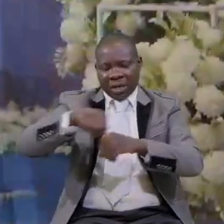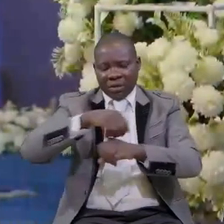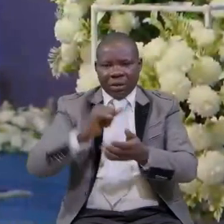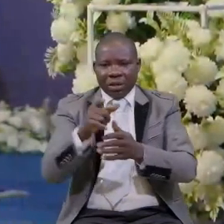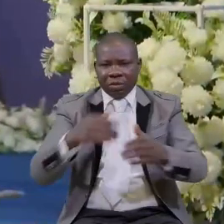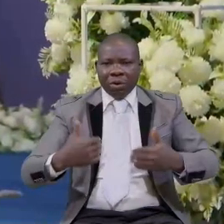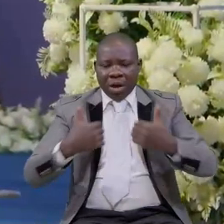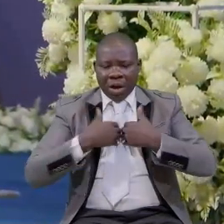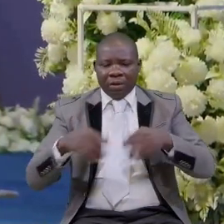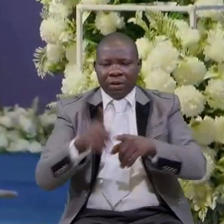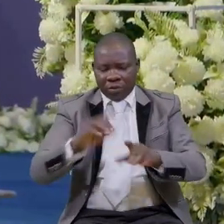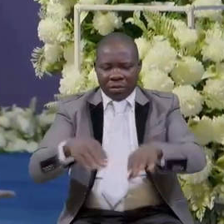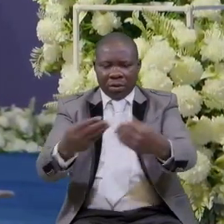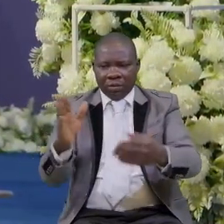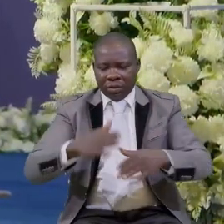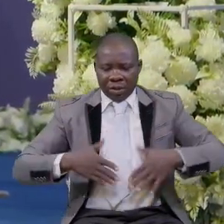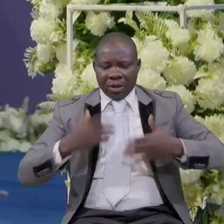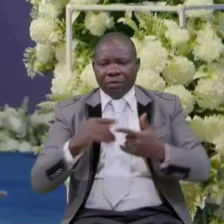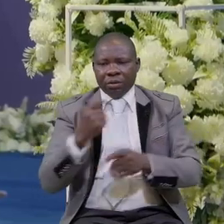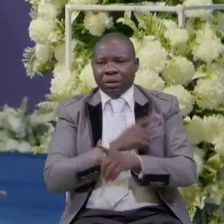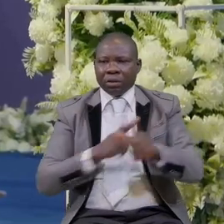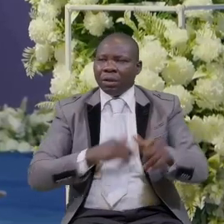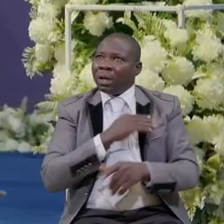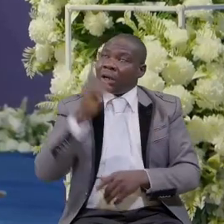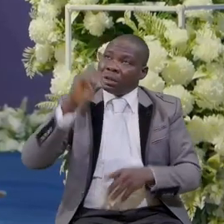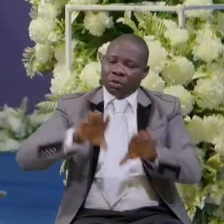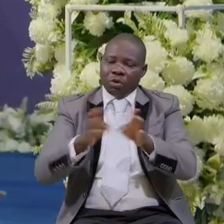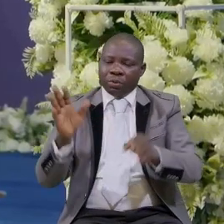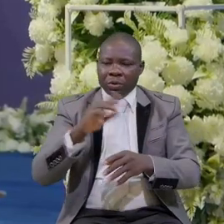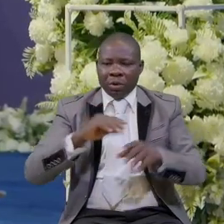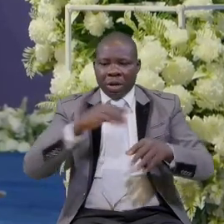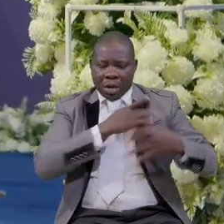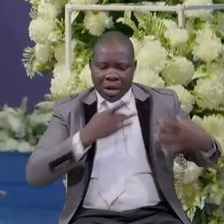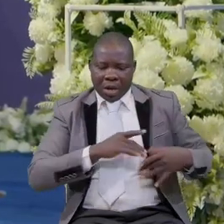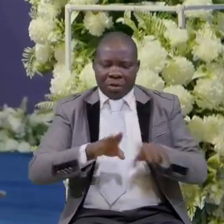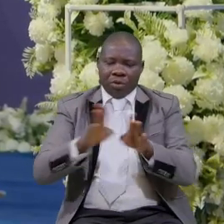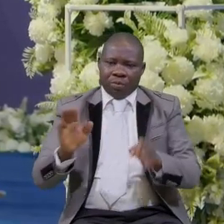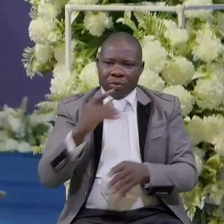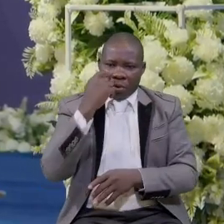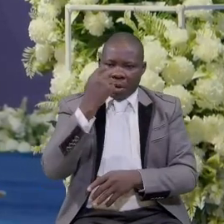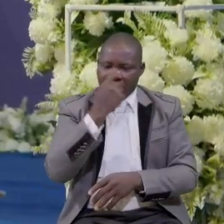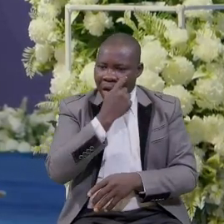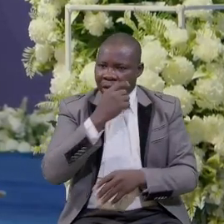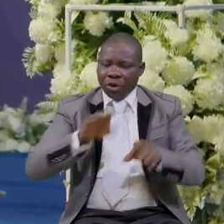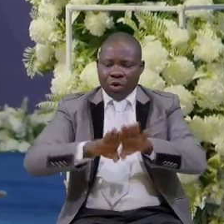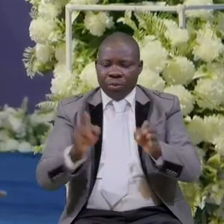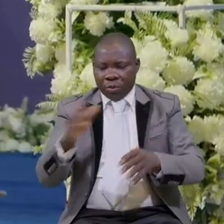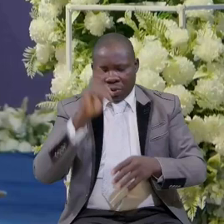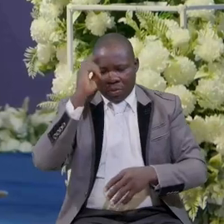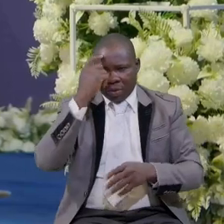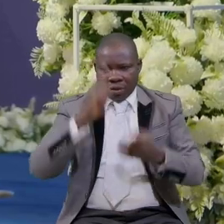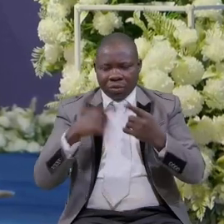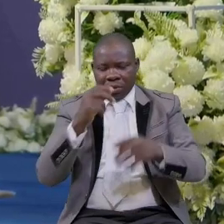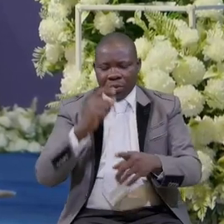au Seigneur. Et il ouvre, il ouvre vos yeux, il ouvre votre cœur, votre pensée à la parole de Dieu. Et vous